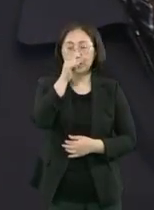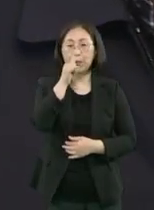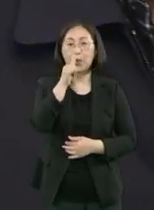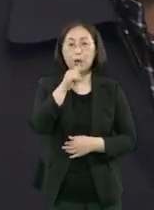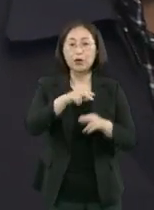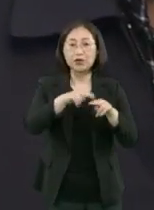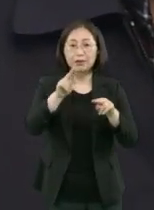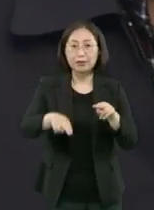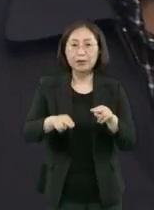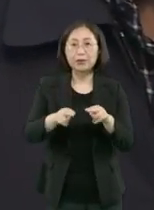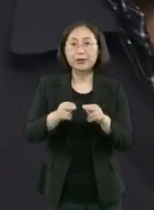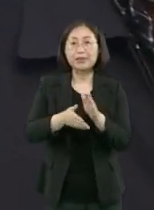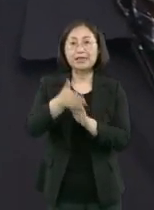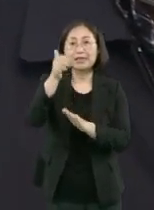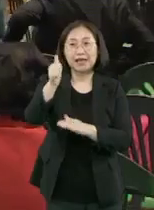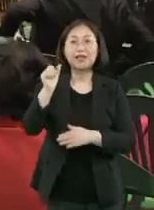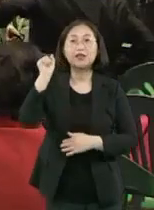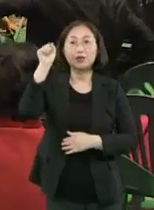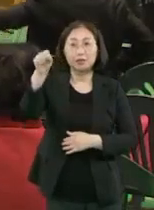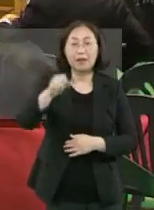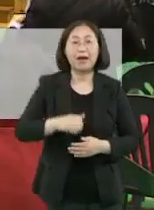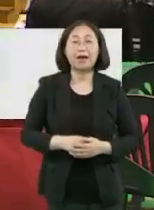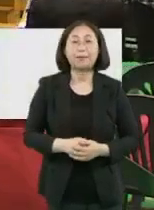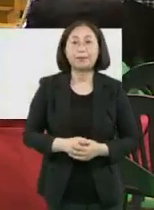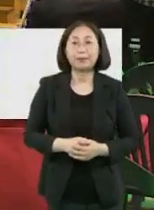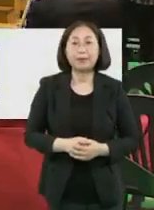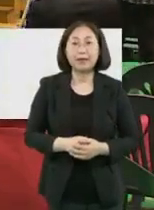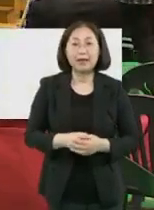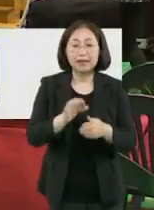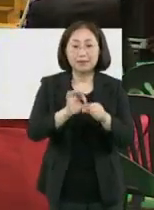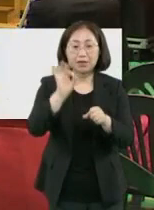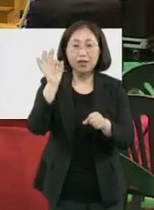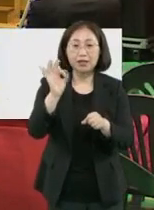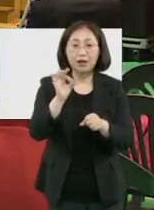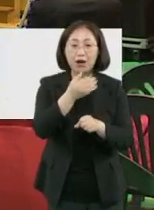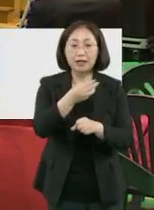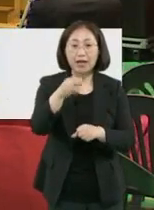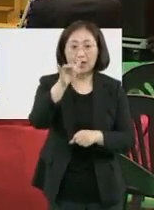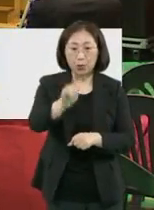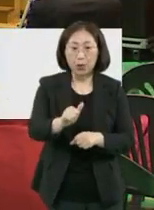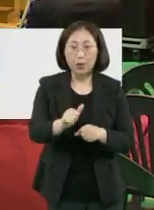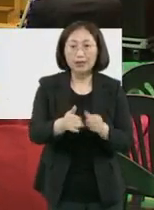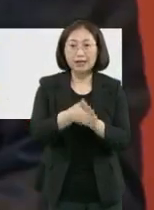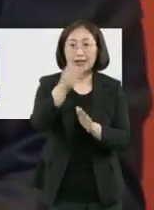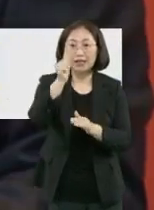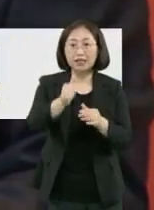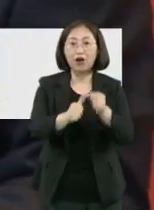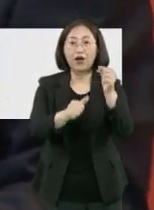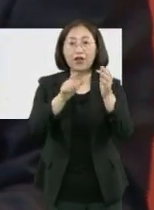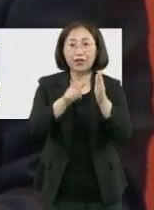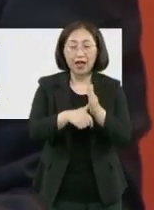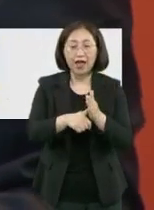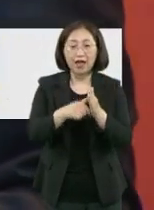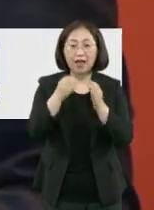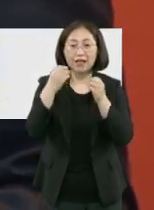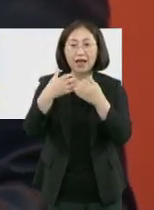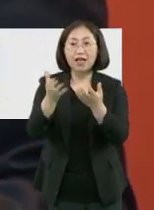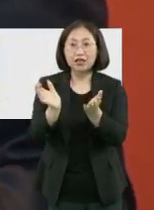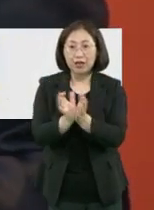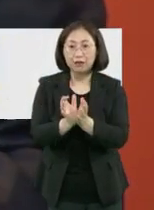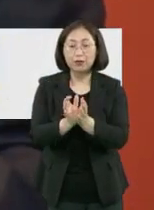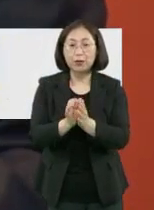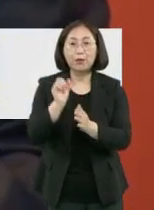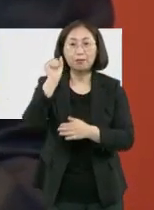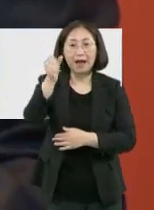이후 출마를 준비해왔습니다. 10년 전 첫 세종시장 선거에서 국민의힘 전신인 새누리당 후보로